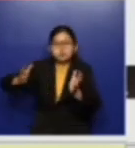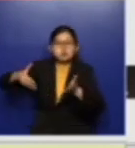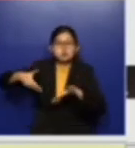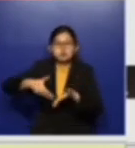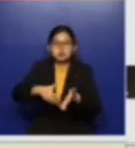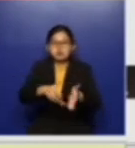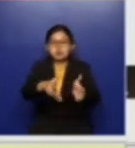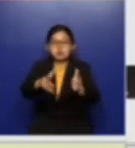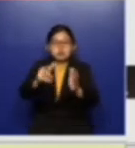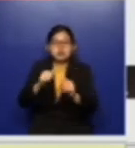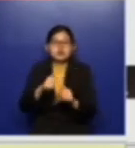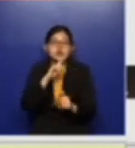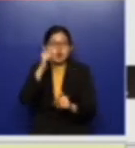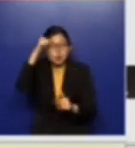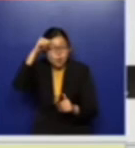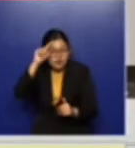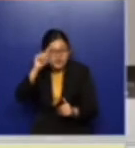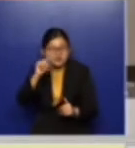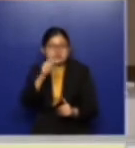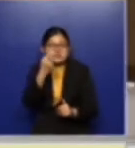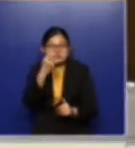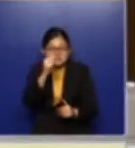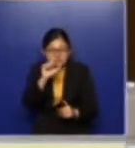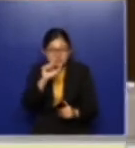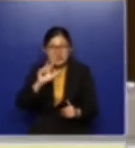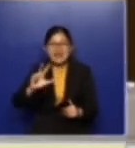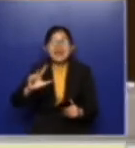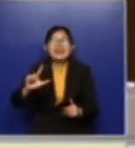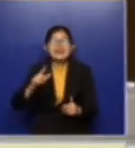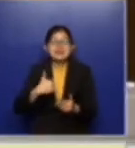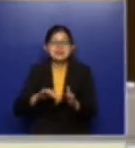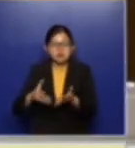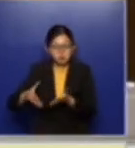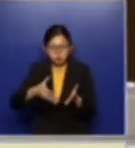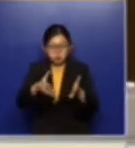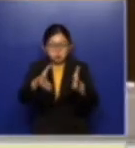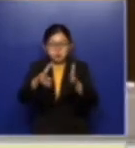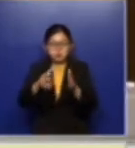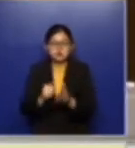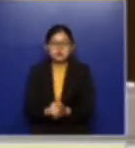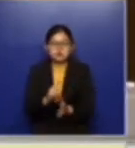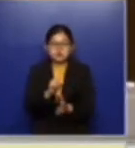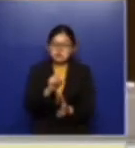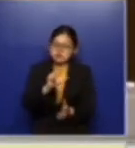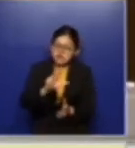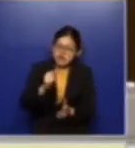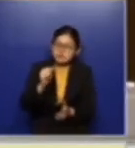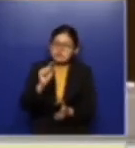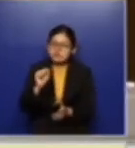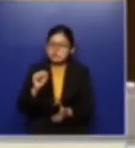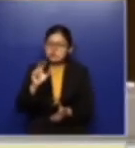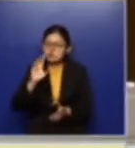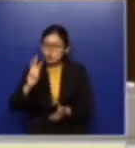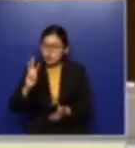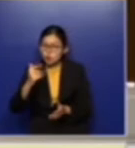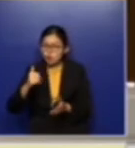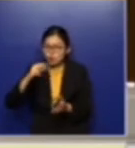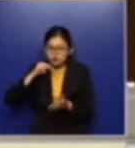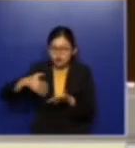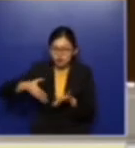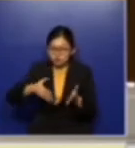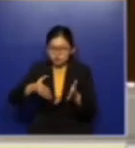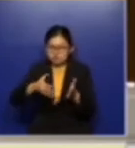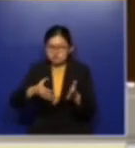วันละ10ล้านเนี่ย5เจ้าพระยา 1.3 1.6 ของท่าจี